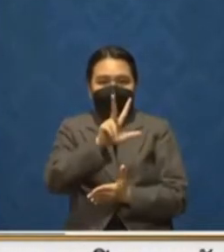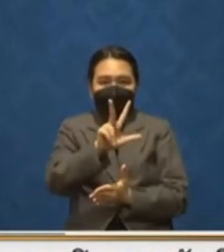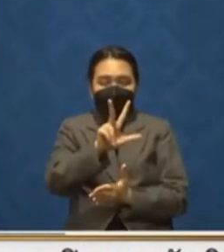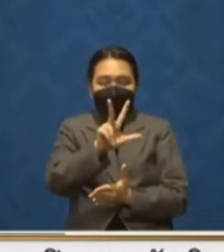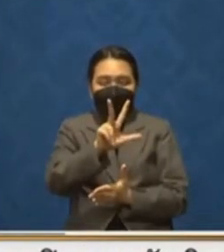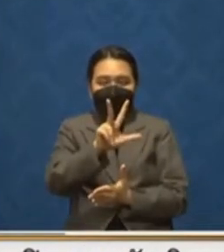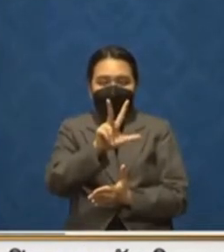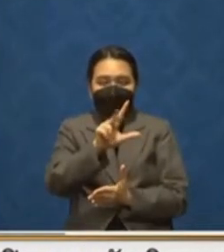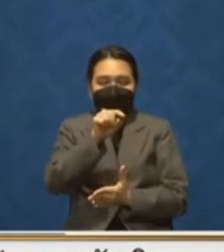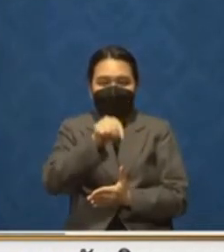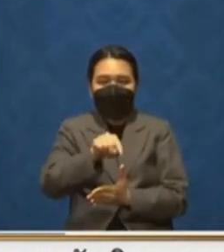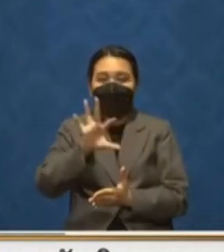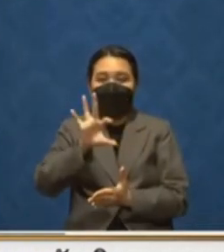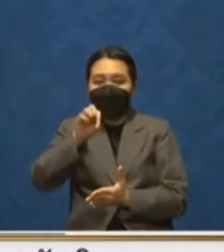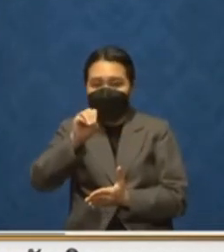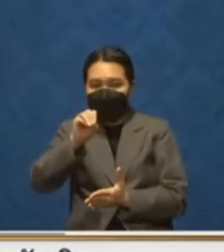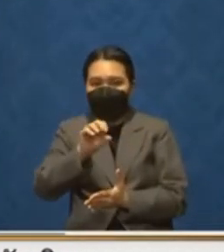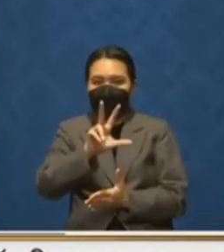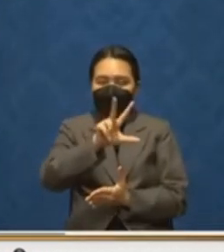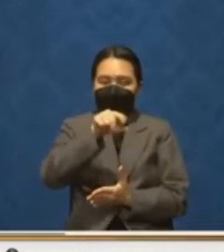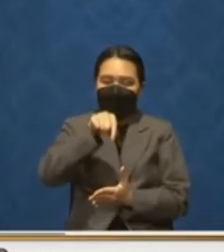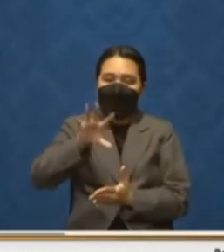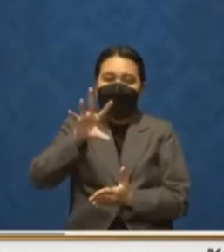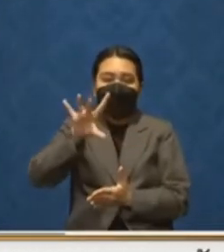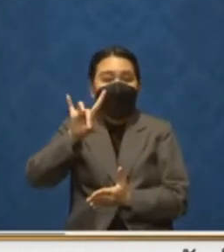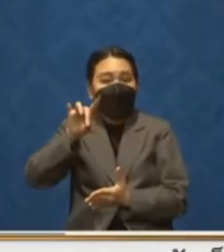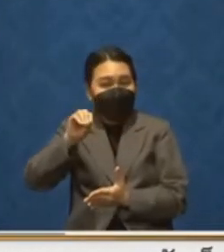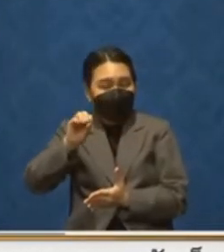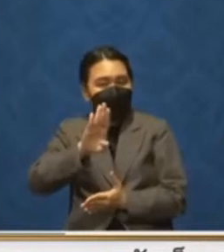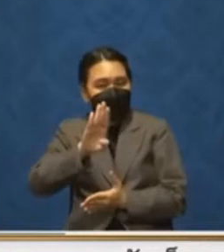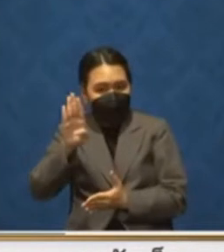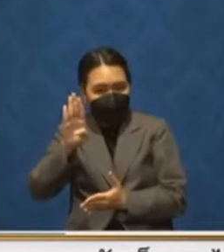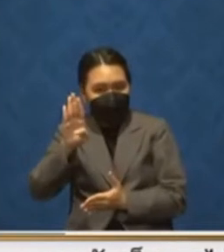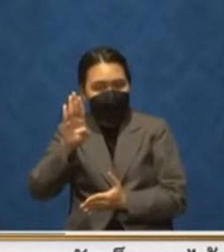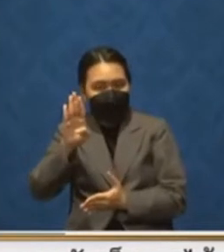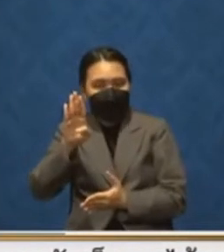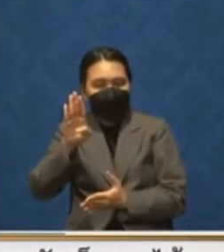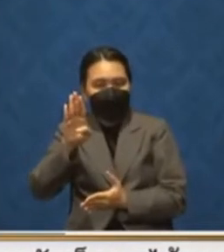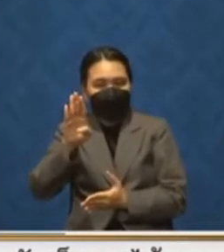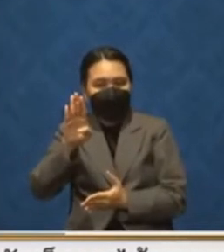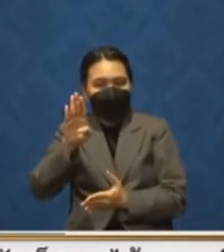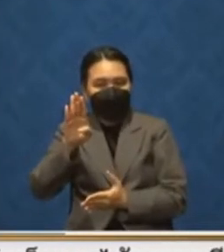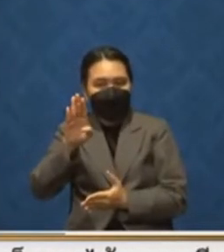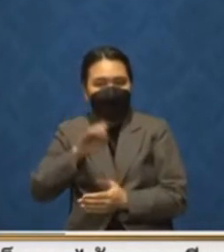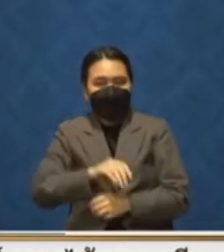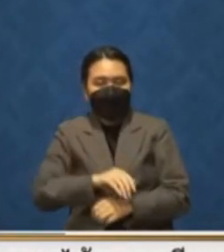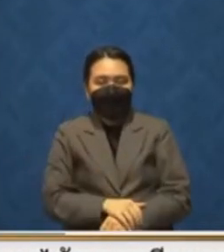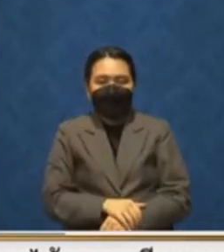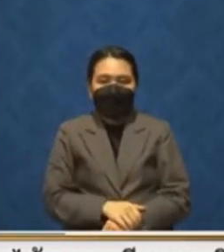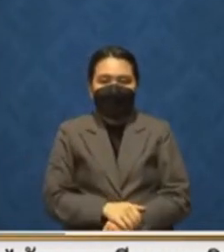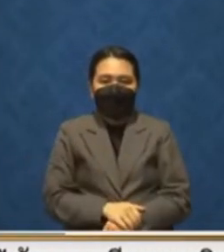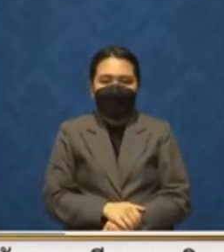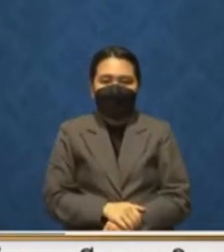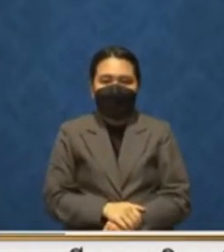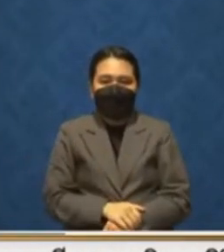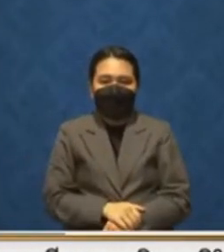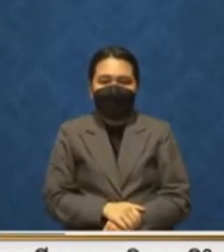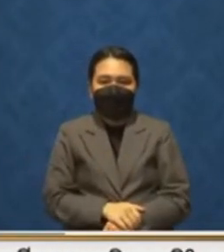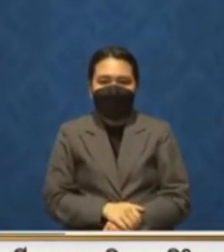3บาท 8 13บาท 90อยู่ต่อหน่วยแต่ครับเป็น